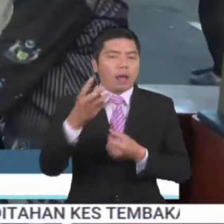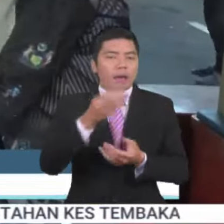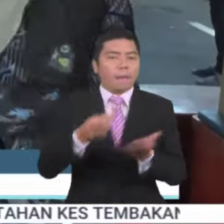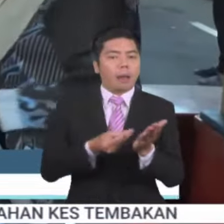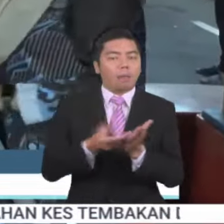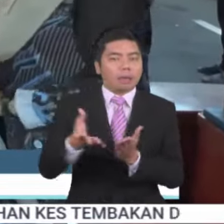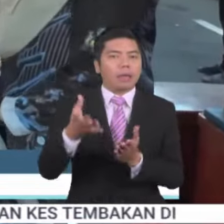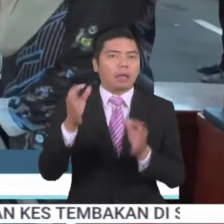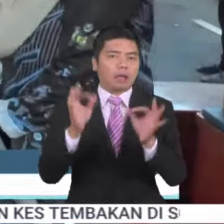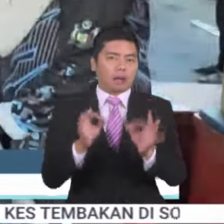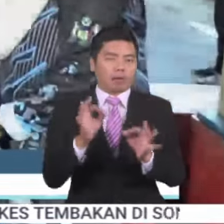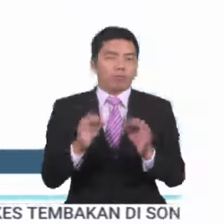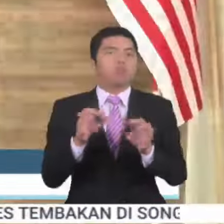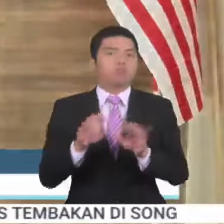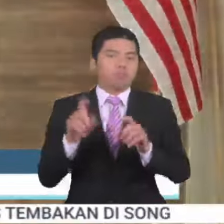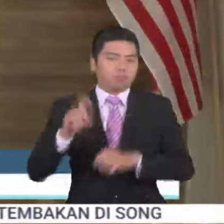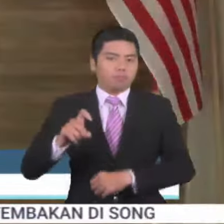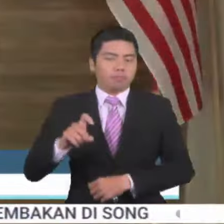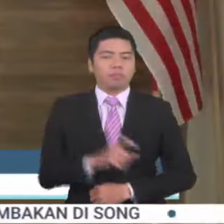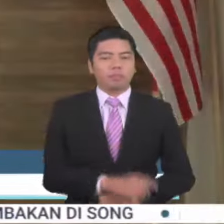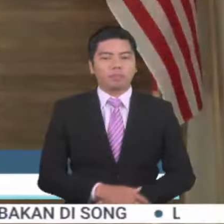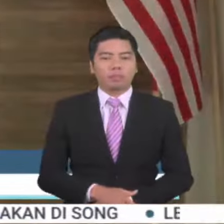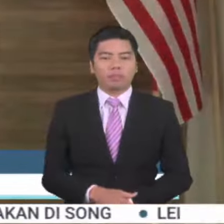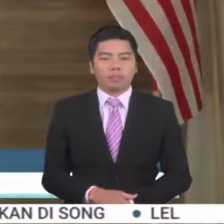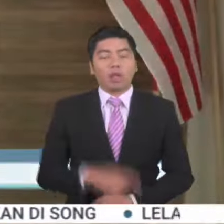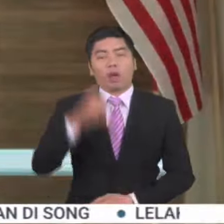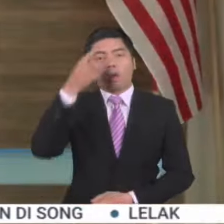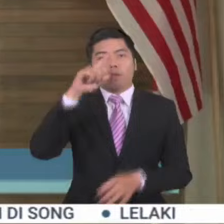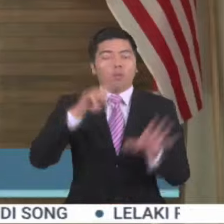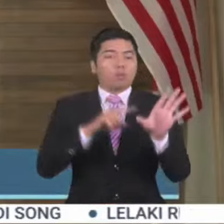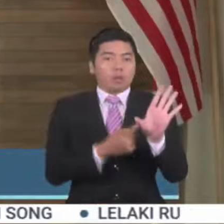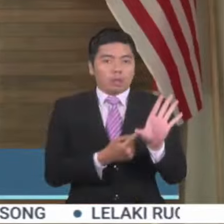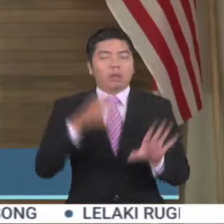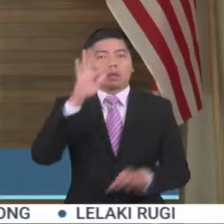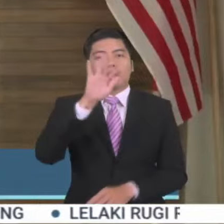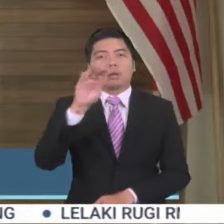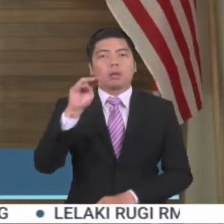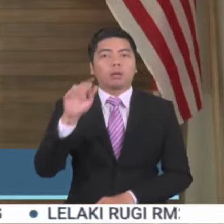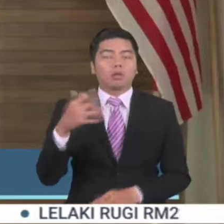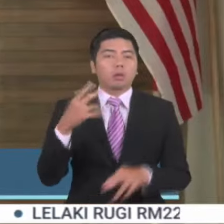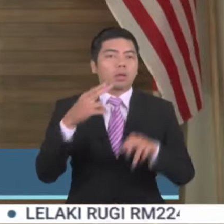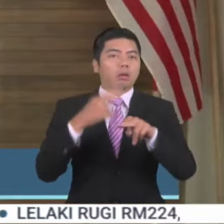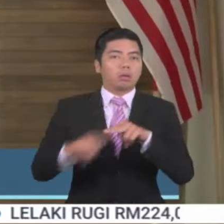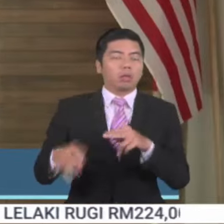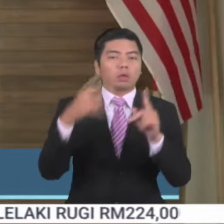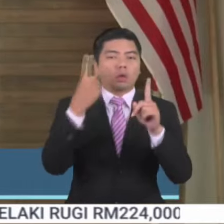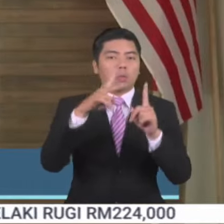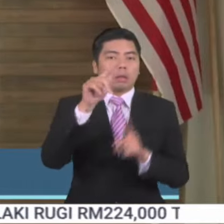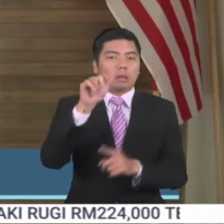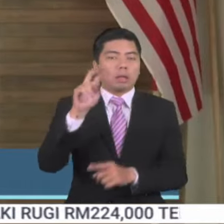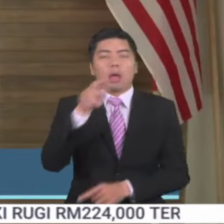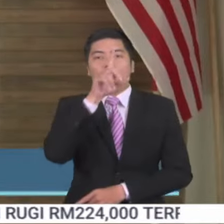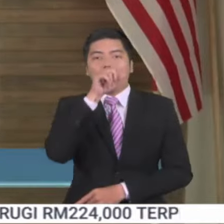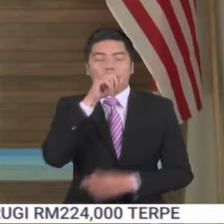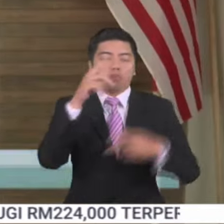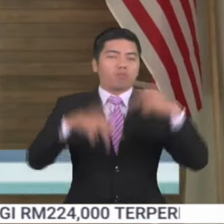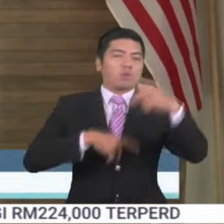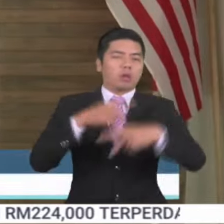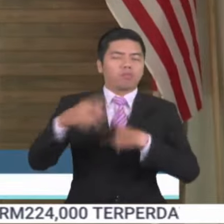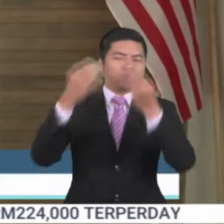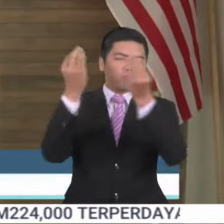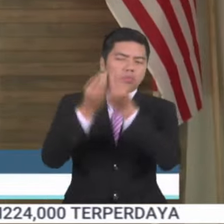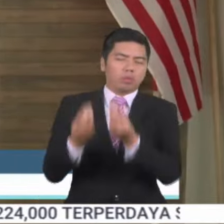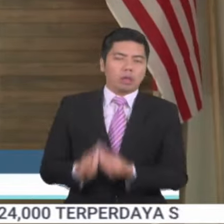pembeli jika perlu. Untuk permulaan, Farma membuat penghantaran sebanyak 12 tan metrik ayam proses bernilai